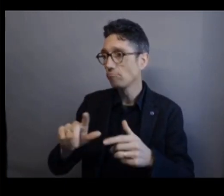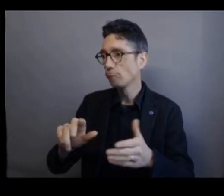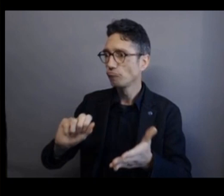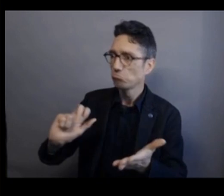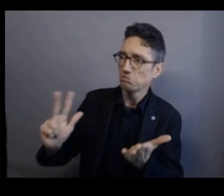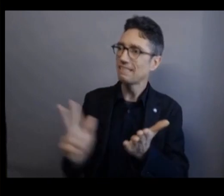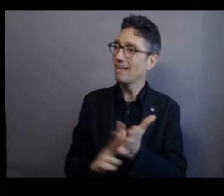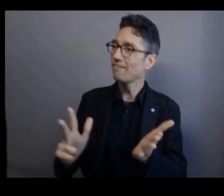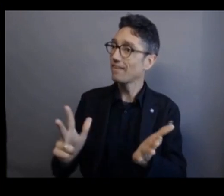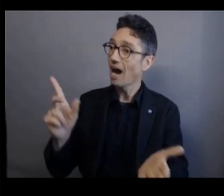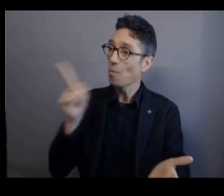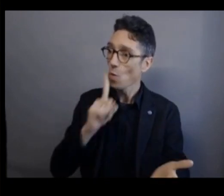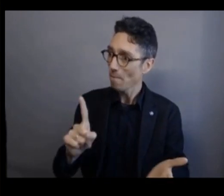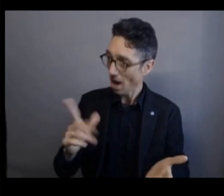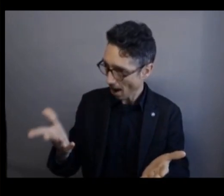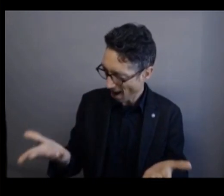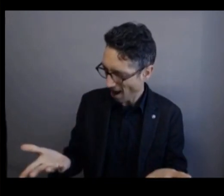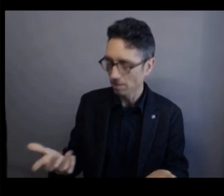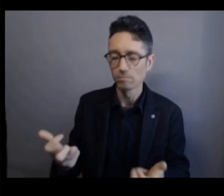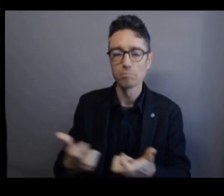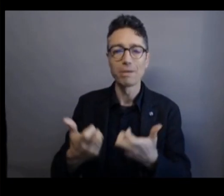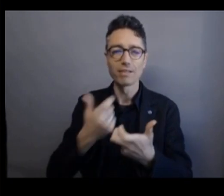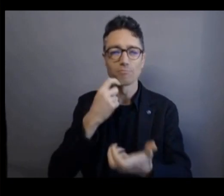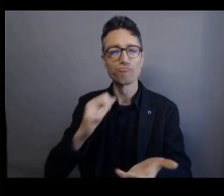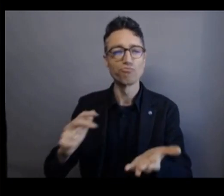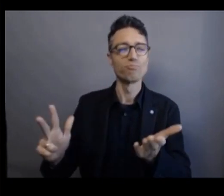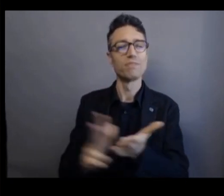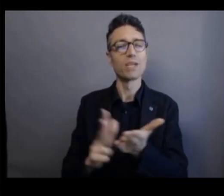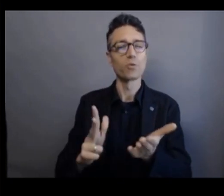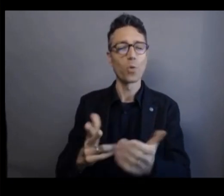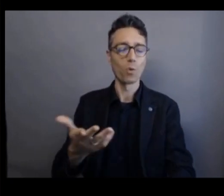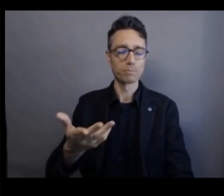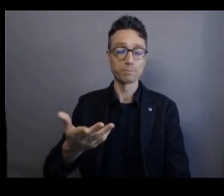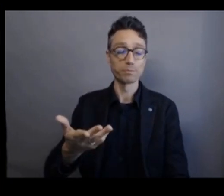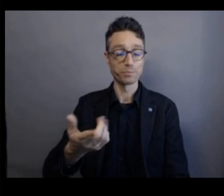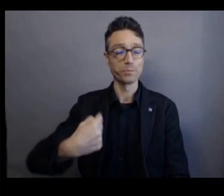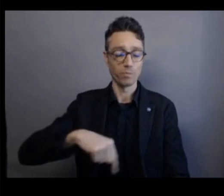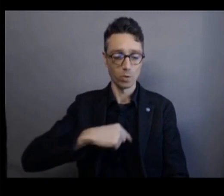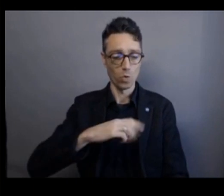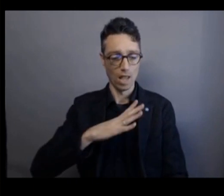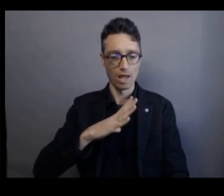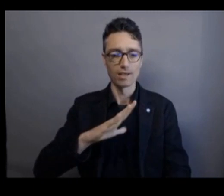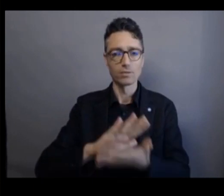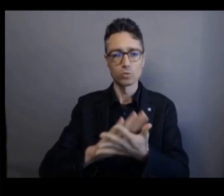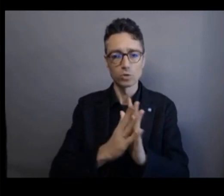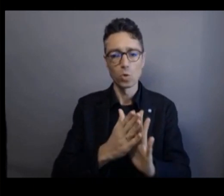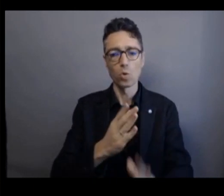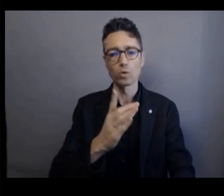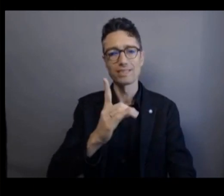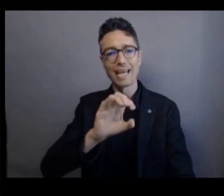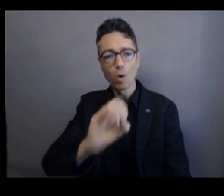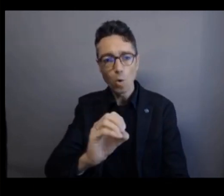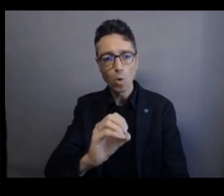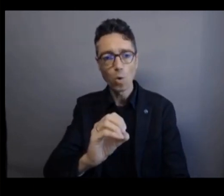Pour parler par exemple de certification, on travaille avec l'association Andéo qui porte la certification de service CAP Andéo service de